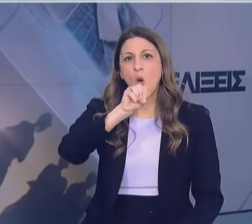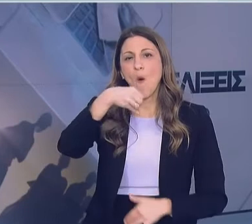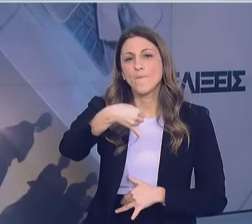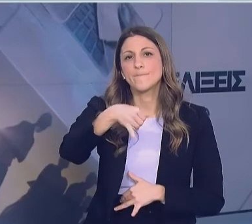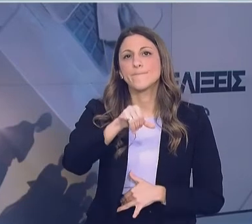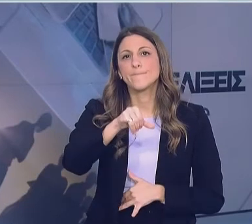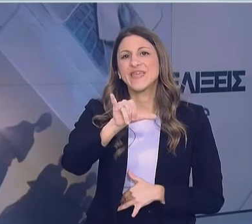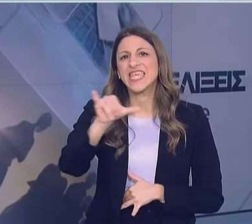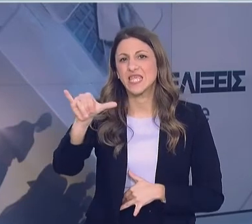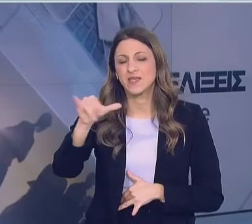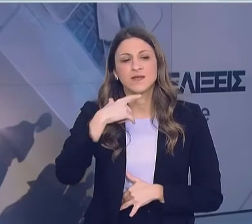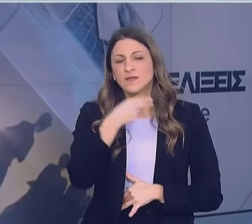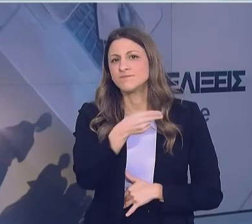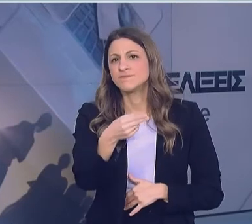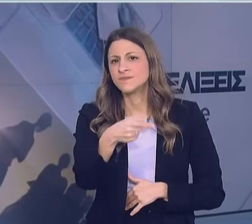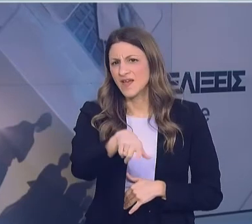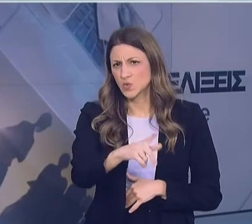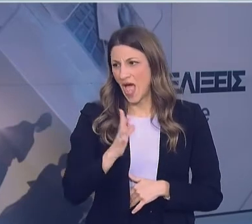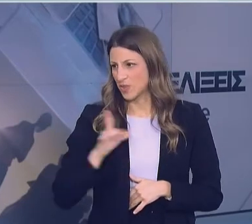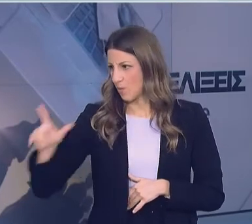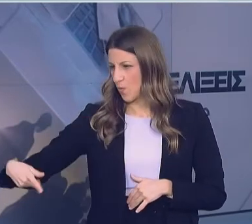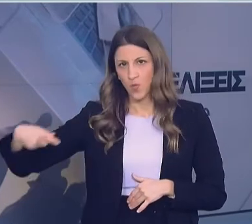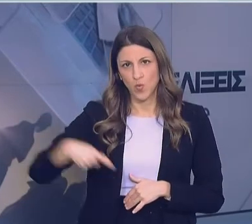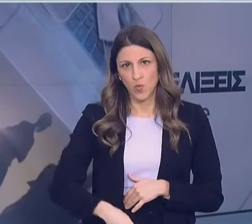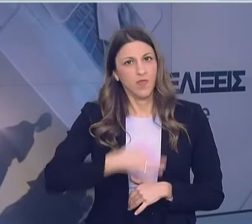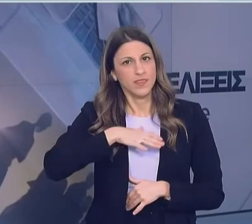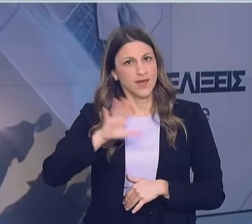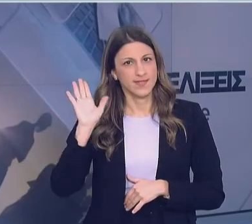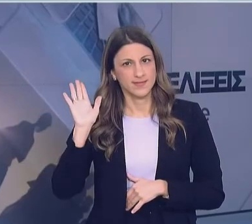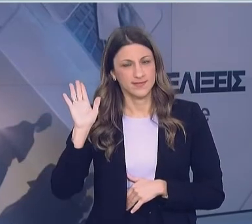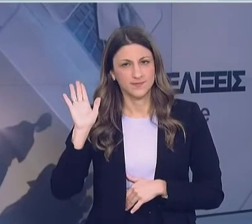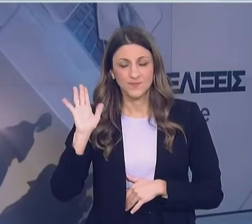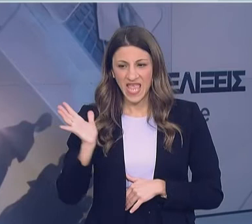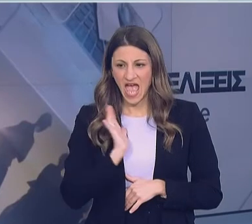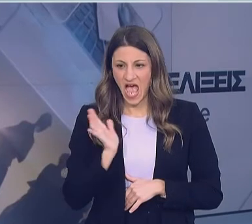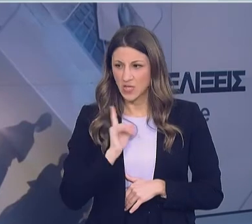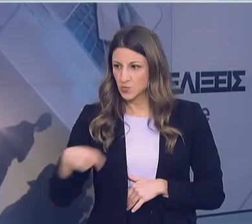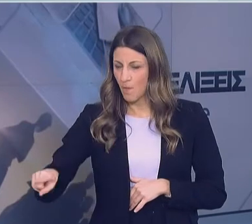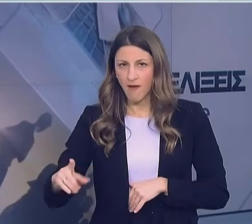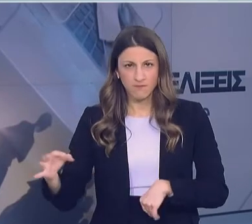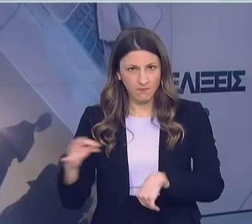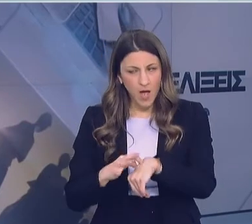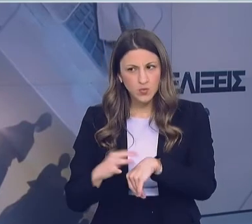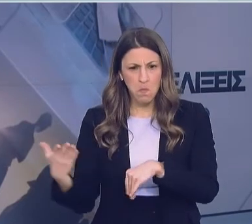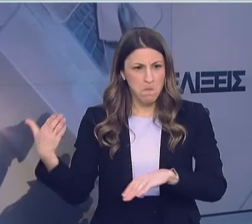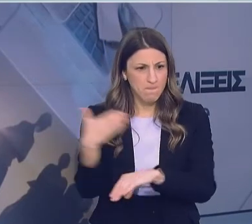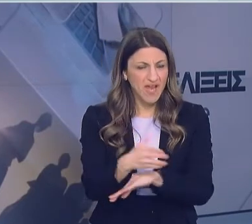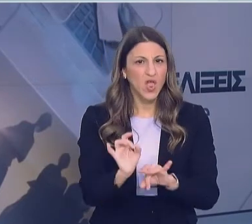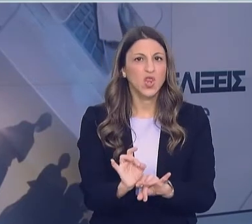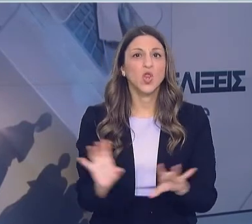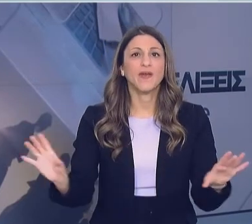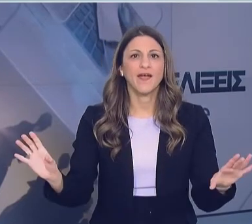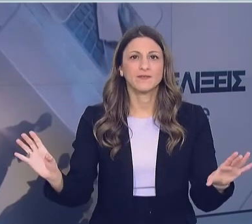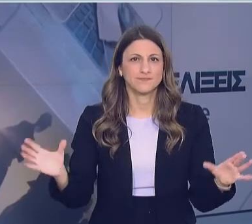ΕΟΠΗ, και σε καμία περίπτωση δεν θα επιβαρύνουν τους πολίτες μας. Οι πολίτες της χώρας θα μπορούν να έχουν δωρεάν πρόσβαση σε όλες